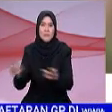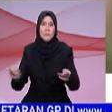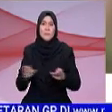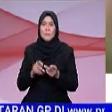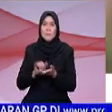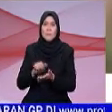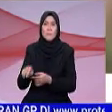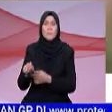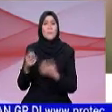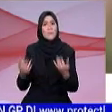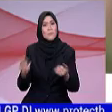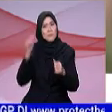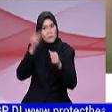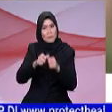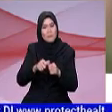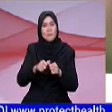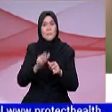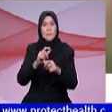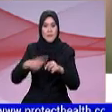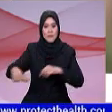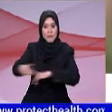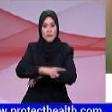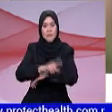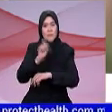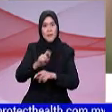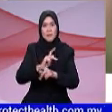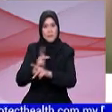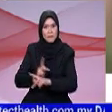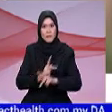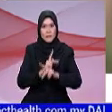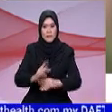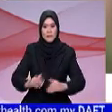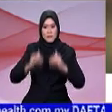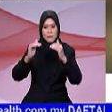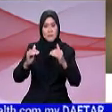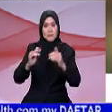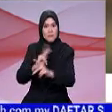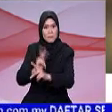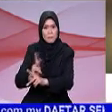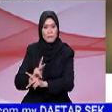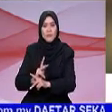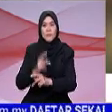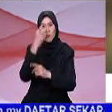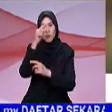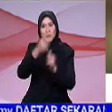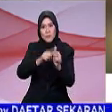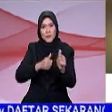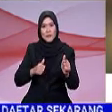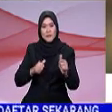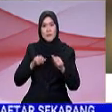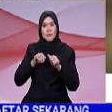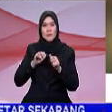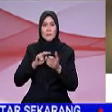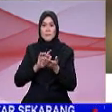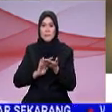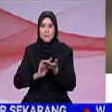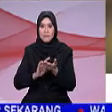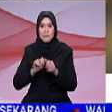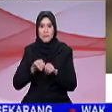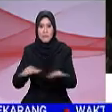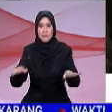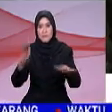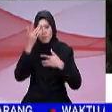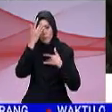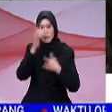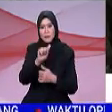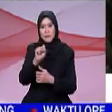ladang babi di negeri ini diingatkan untuk terus meningkatkan tahap biosecurity ladang ternakan bagi mencegah penularan ASF di